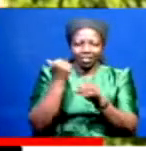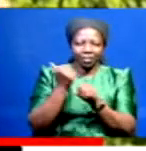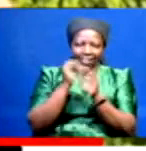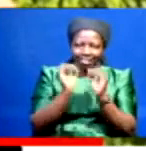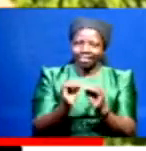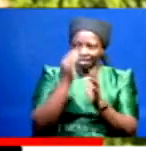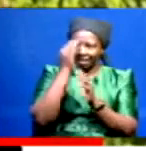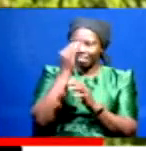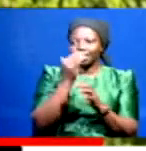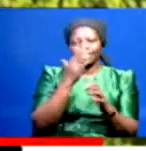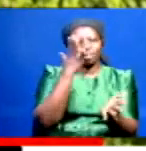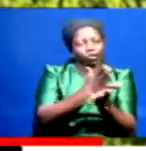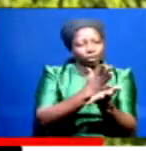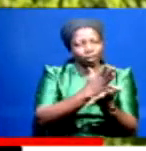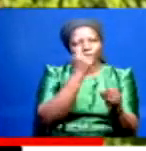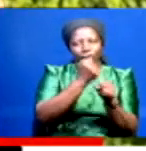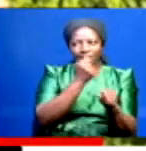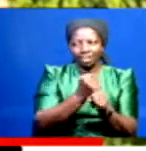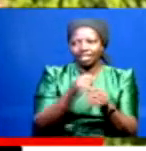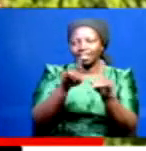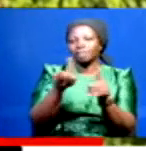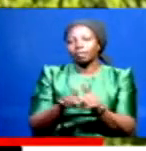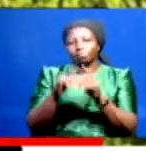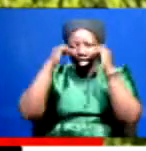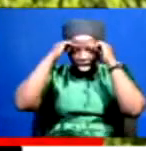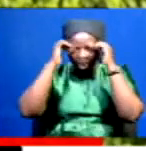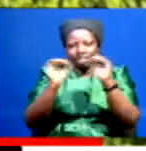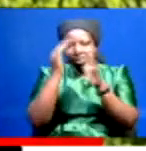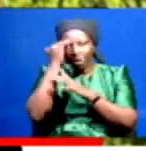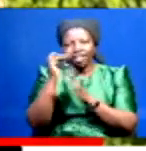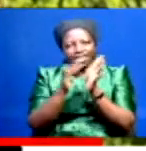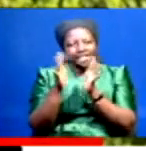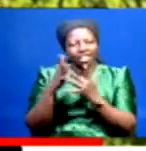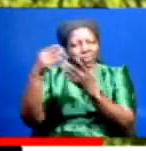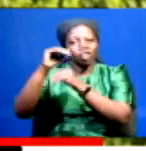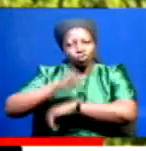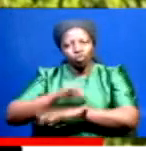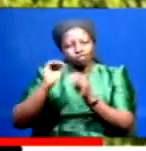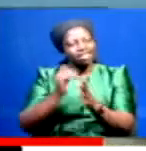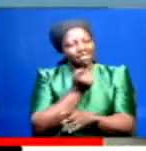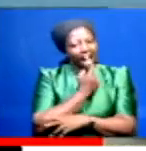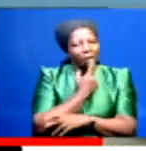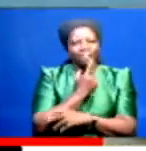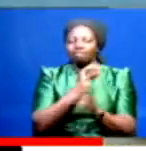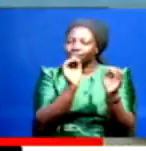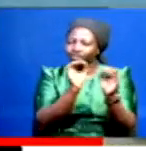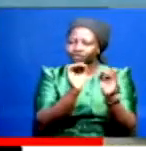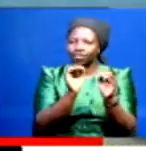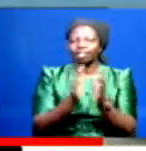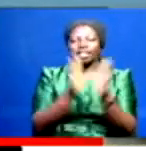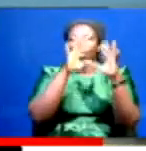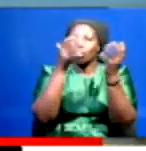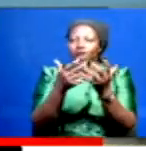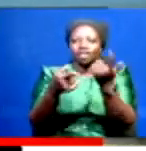hakuwa anasoma. Uache kumesa dawa na nyinyi mnameza. Kwa hivyo huyu ndiye anahubiri mambo ya kwenda binguni na dunia imeisha, Yesu anarudi. Kulingana na maandiko ya